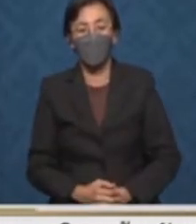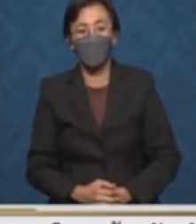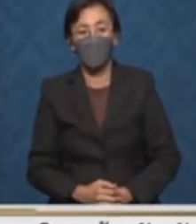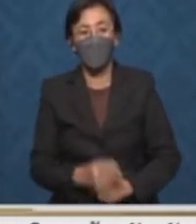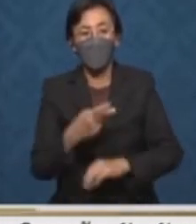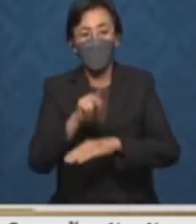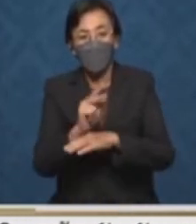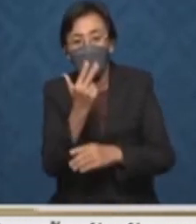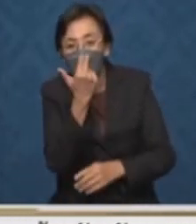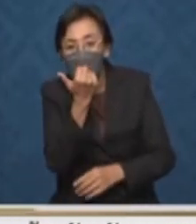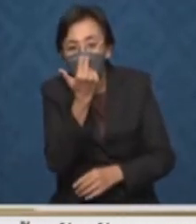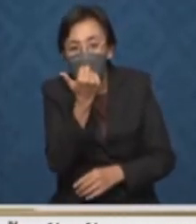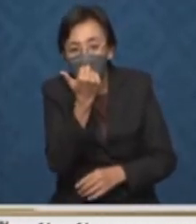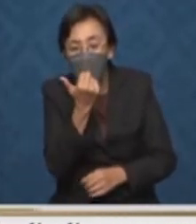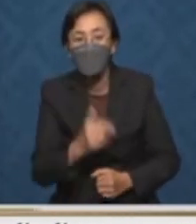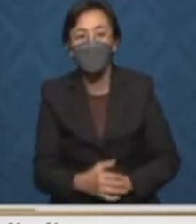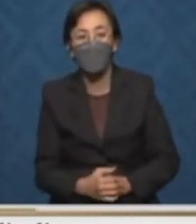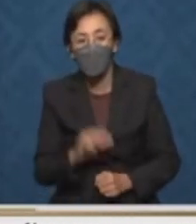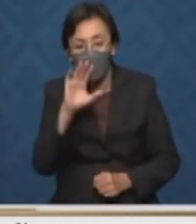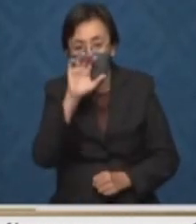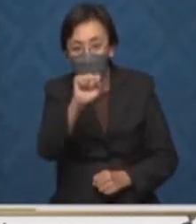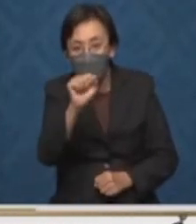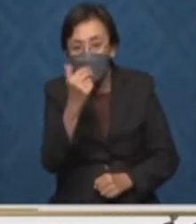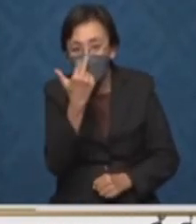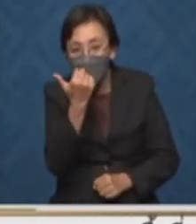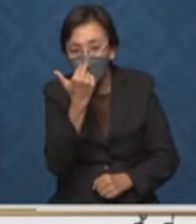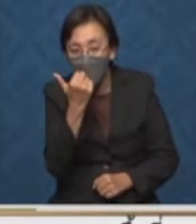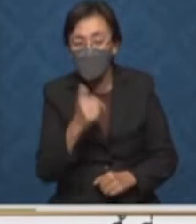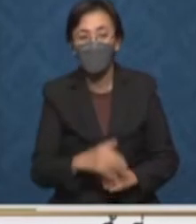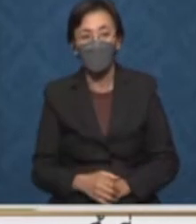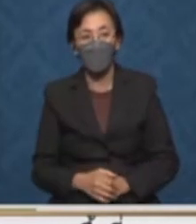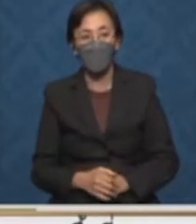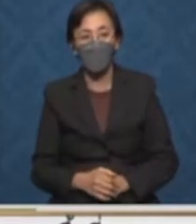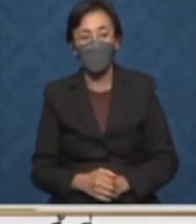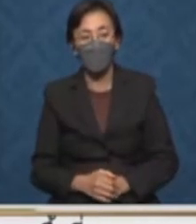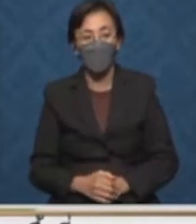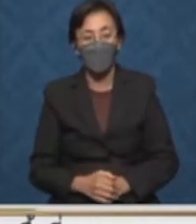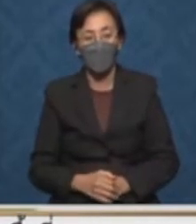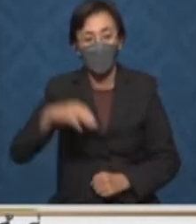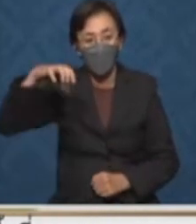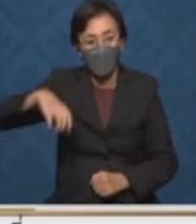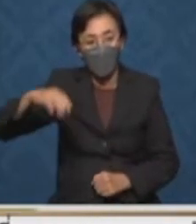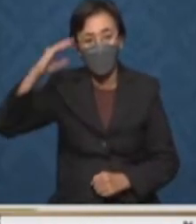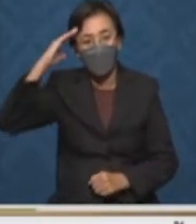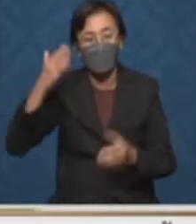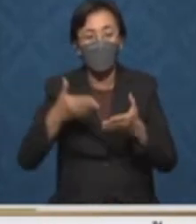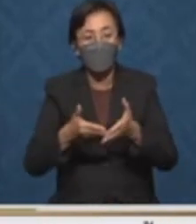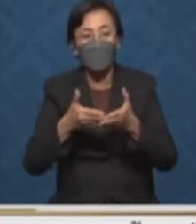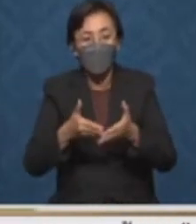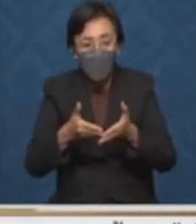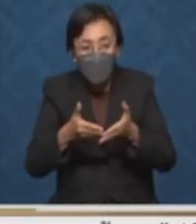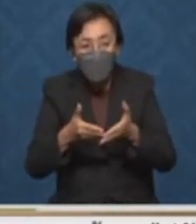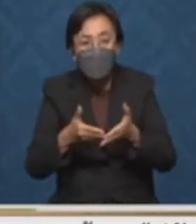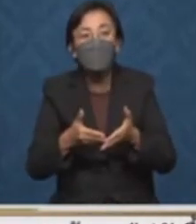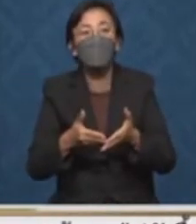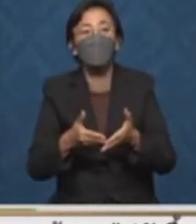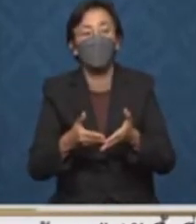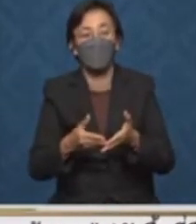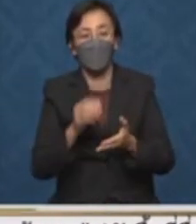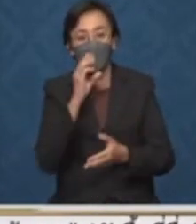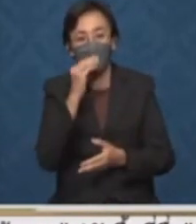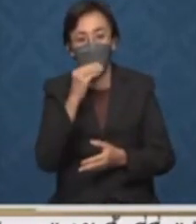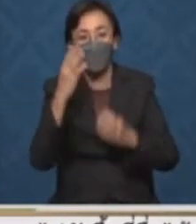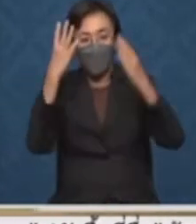ดูให้ดีครับข้อพิรุธครับที่กองทัพเรือเนี่ยบังอาจไปแอบอ้างประธาน